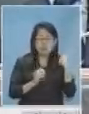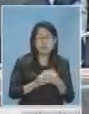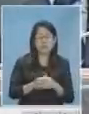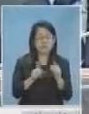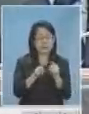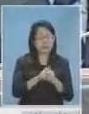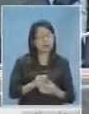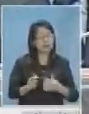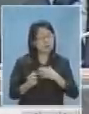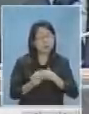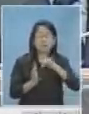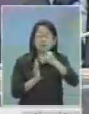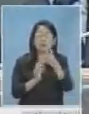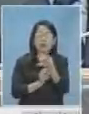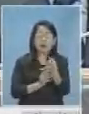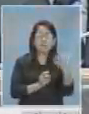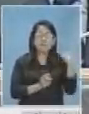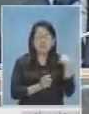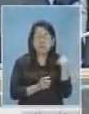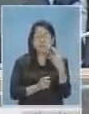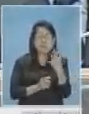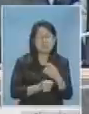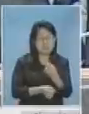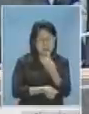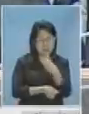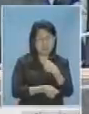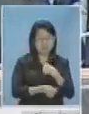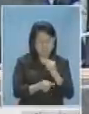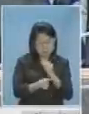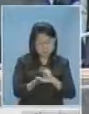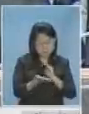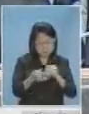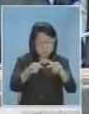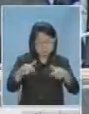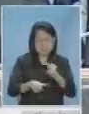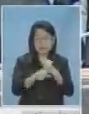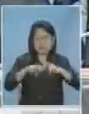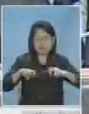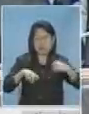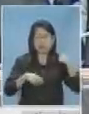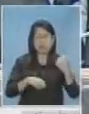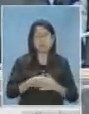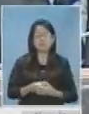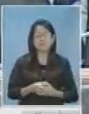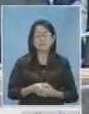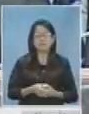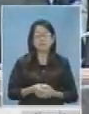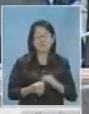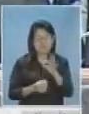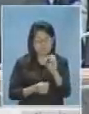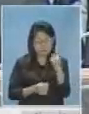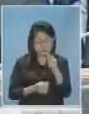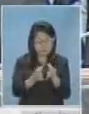าจะต้องมีอยู่ที่จังหวัดไหนท่านถามผมตอบท่านได้ครับเพราะผมทำวิจัยเรื่องนี้นะครับอย่างนี้เป็นต้นอีกเรื่องหนึ่งก็ได้ครับท่านประธาน